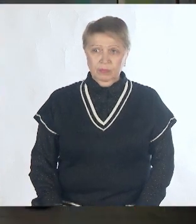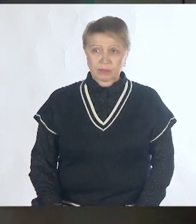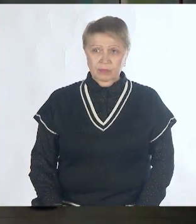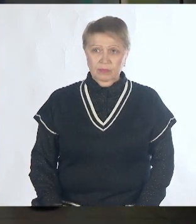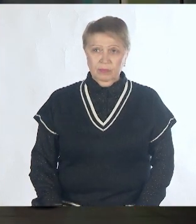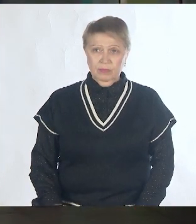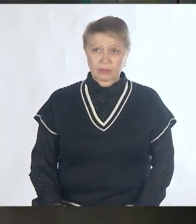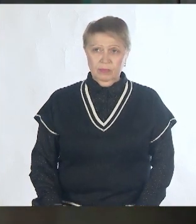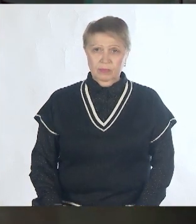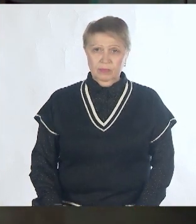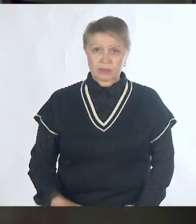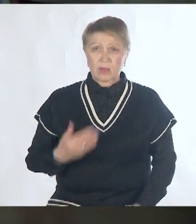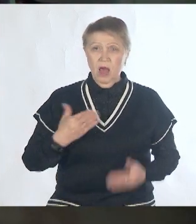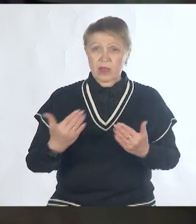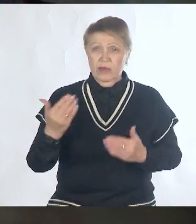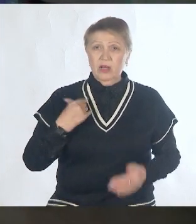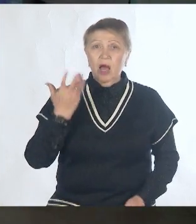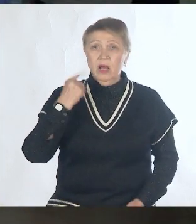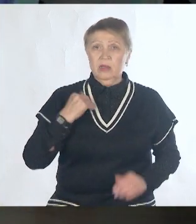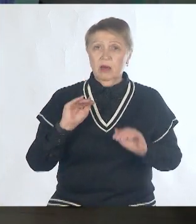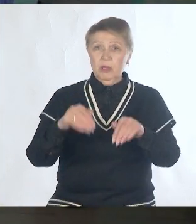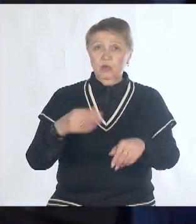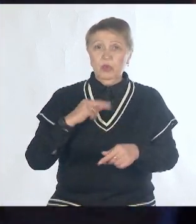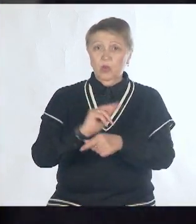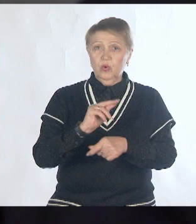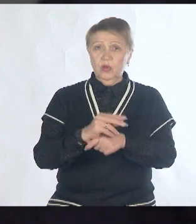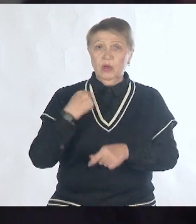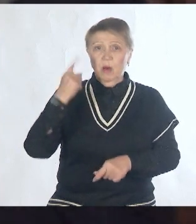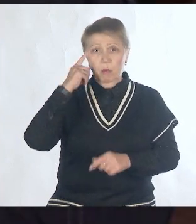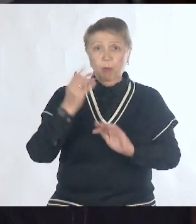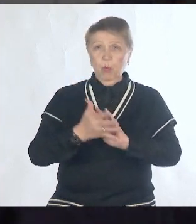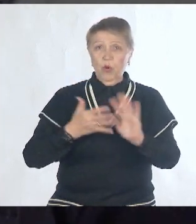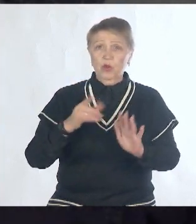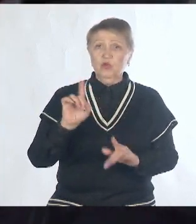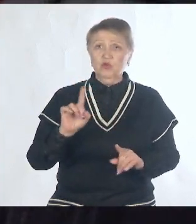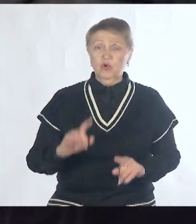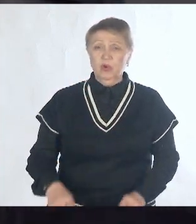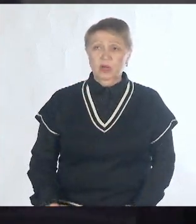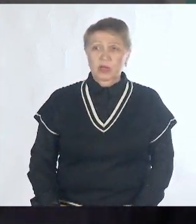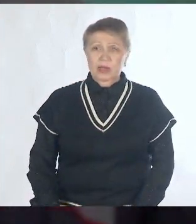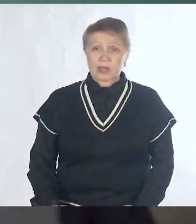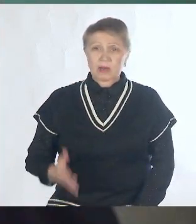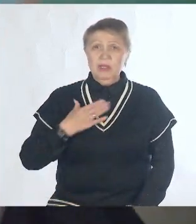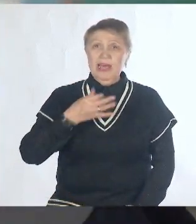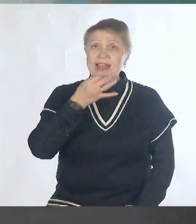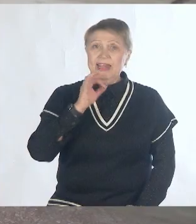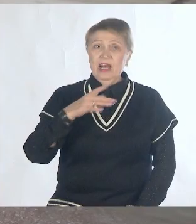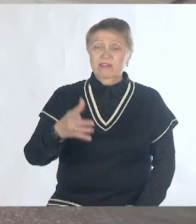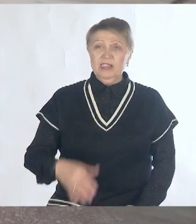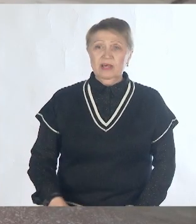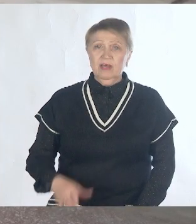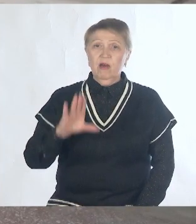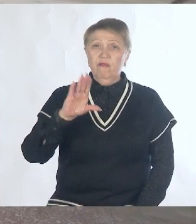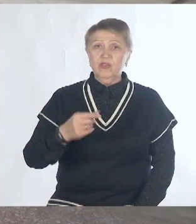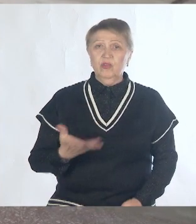ну наверное кто-то поступил сюда учиться и я понял что мне нравится всего